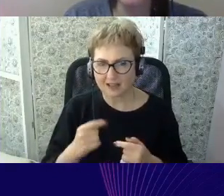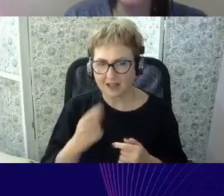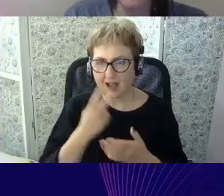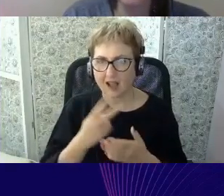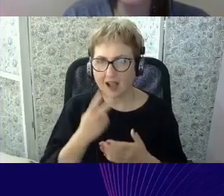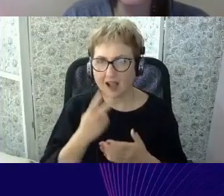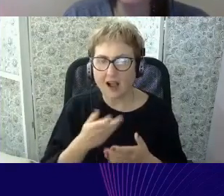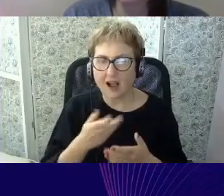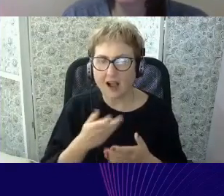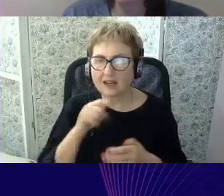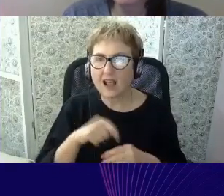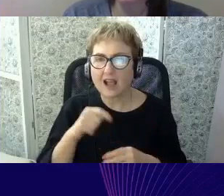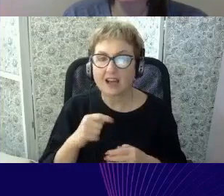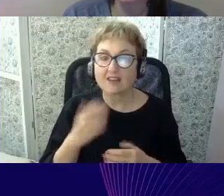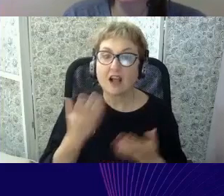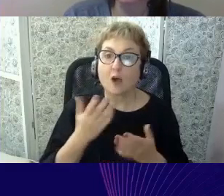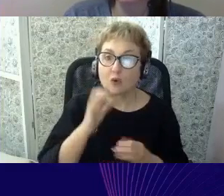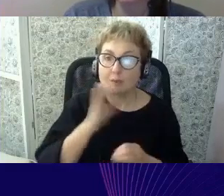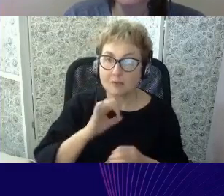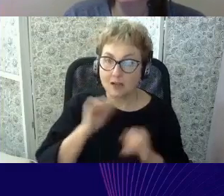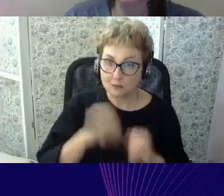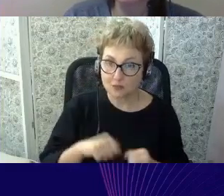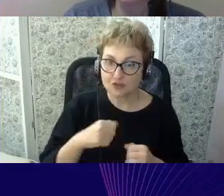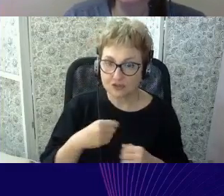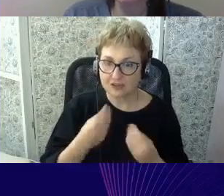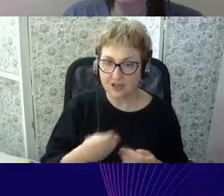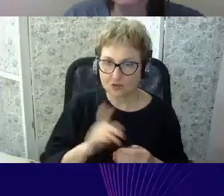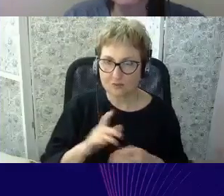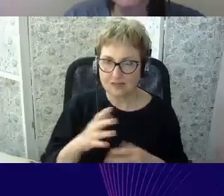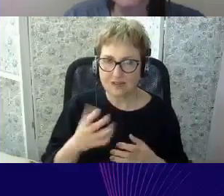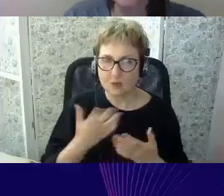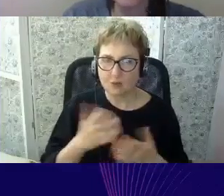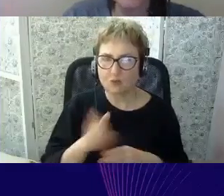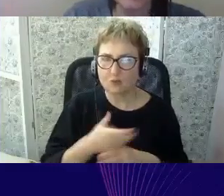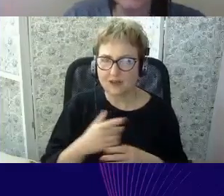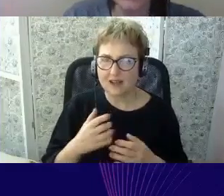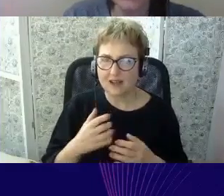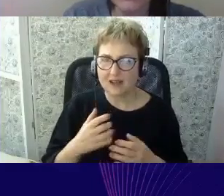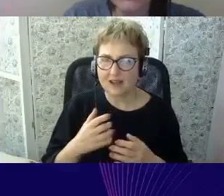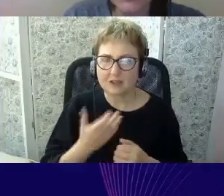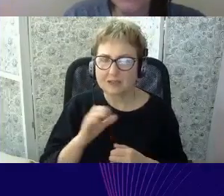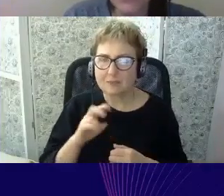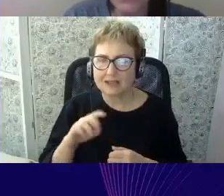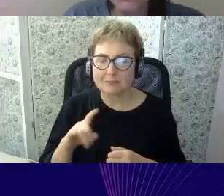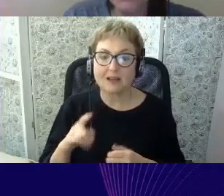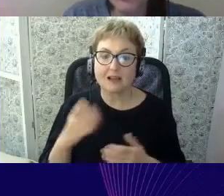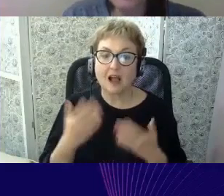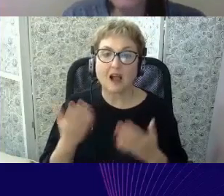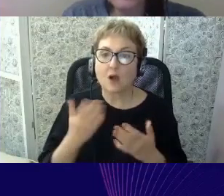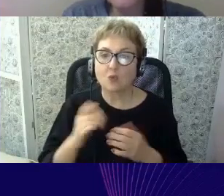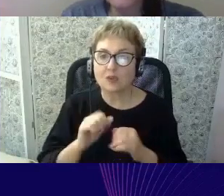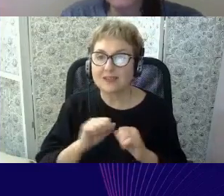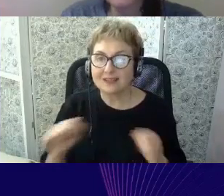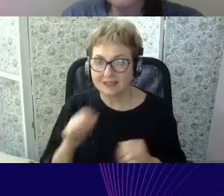Элементарно, какой препарат можно дать для того, чтобы снять какое-то спазматическое состояние, а какой препарат принимать нельзя.